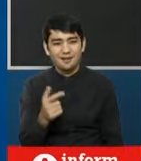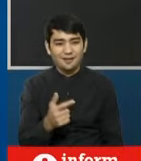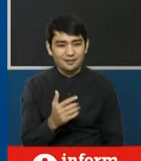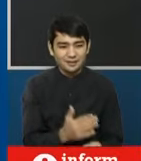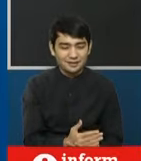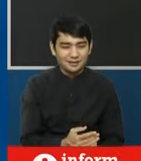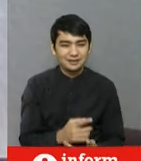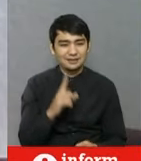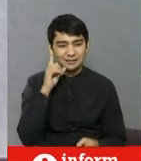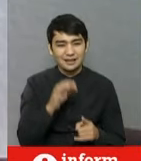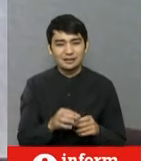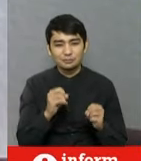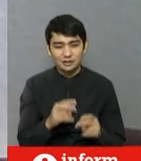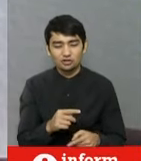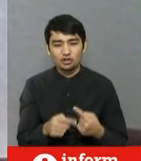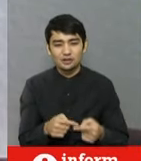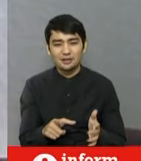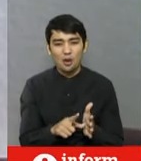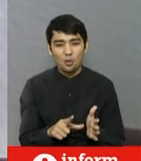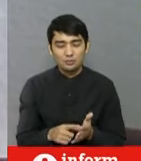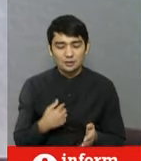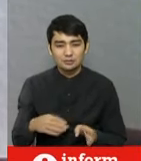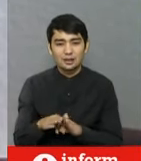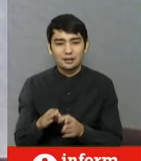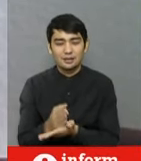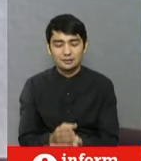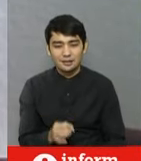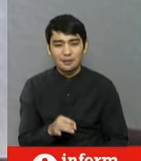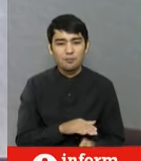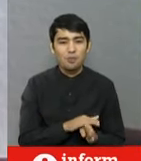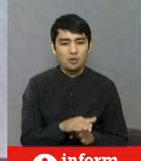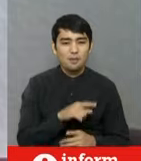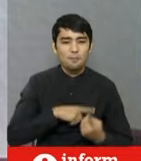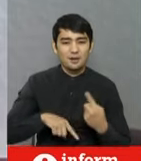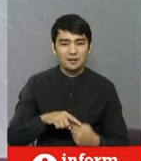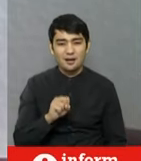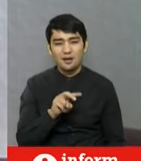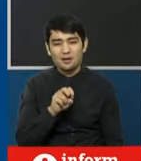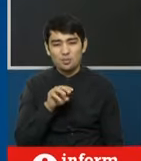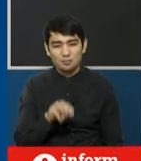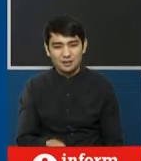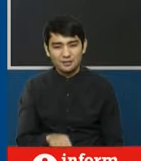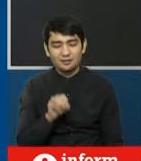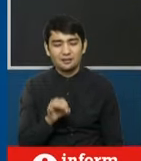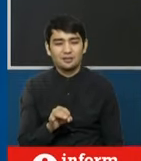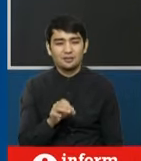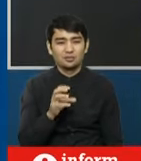трансферттер арқылы жабылып отыр. Яғни біз толыққанды өзіміздің барлық әлеуметтік